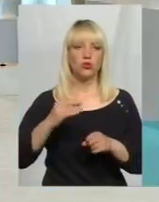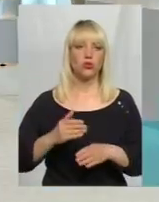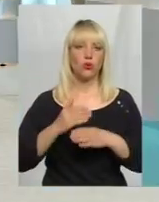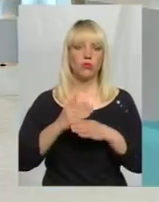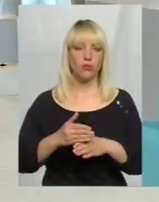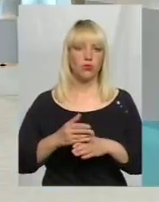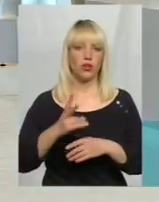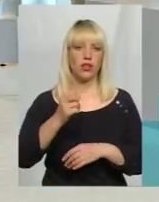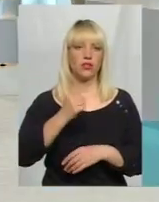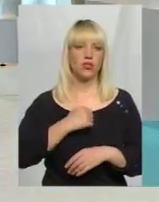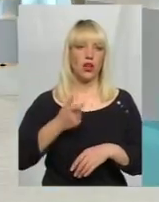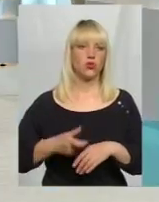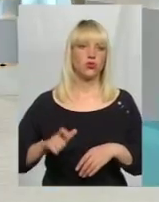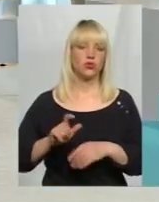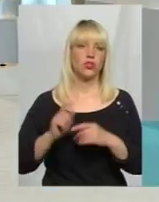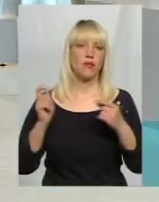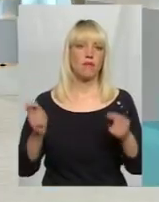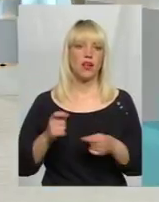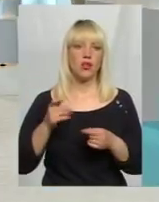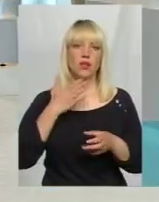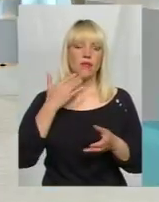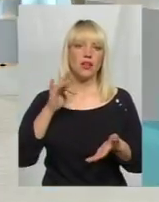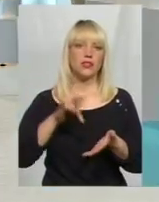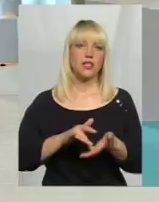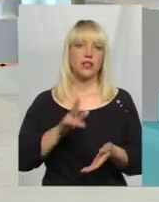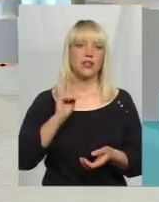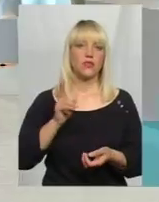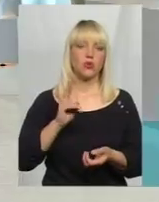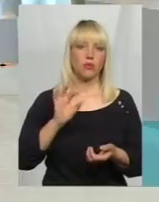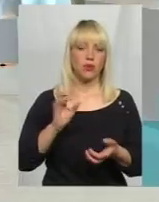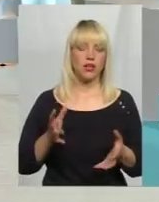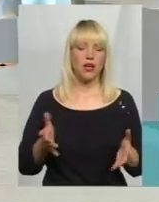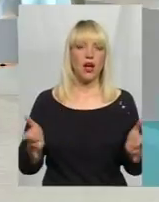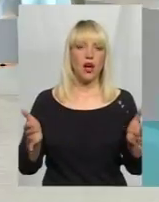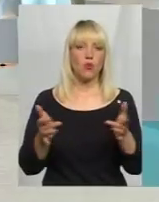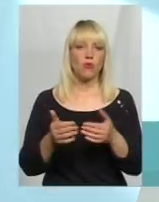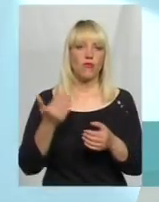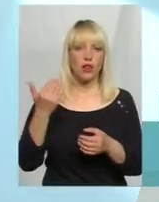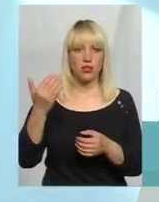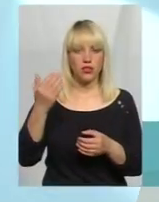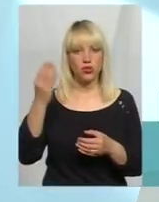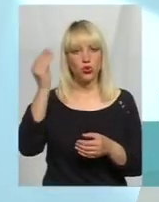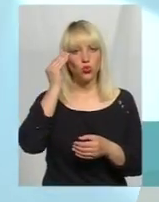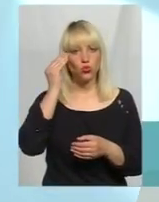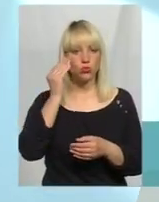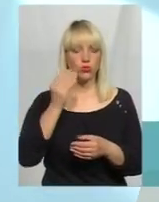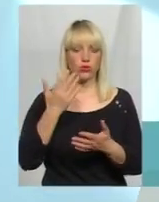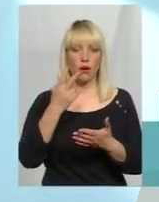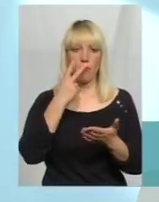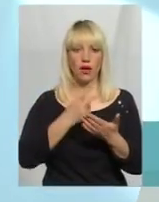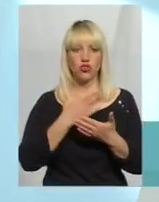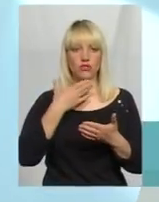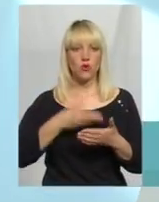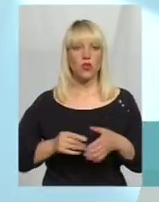на жаль, дуже мало. Немає центрів, котрі би, скажімо, акумулювали їхню думку, їхнє бачення своєї